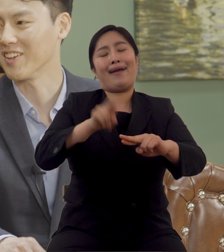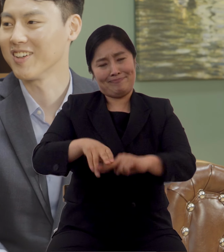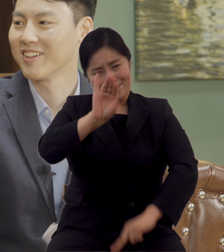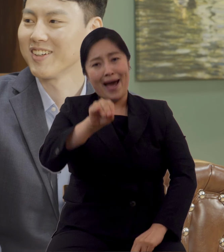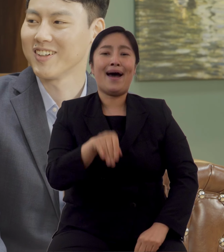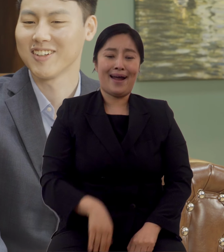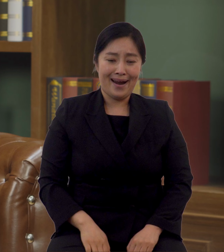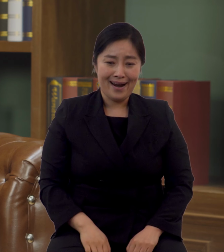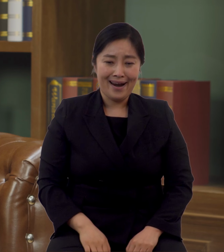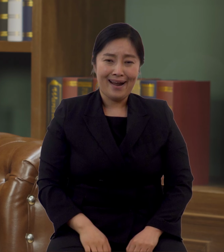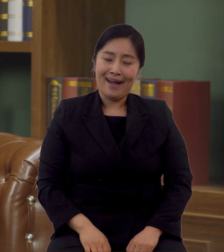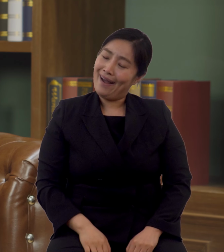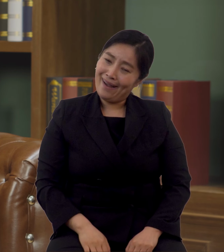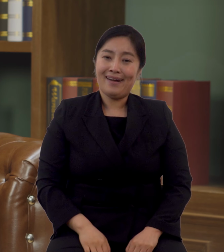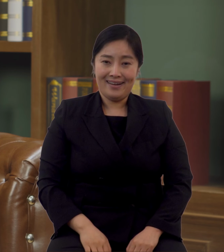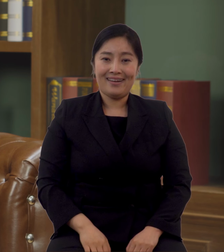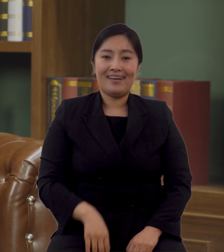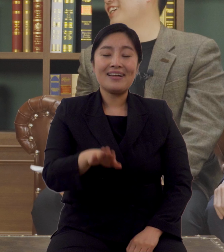일자리다. 아니,